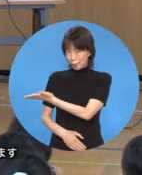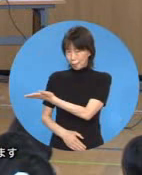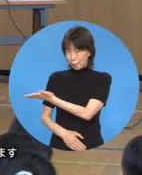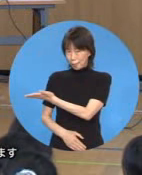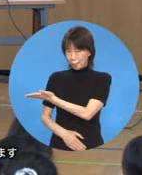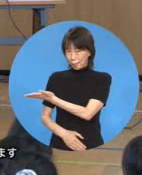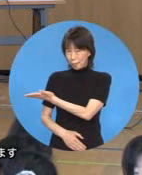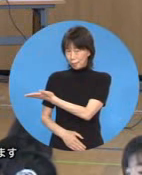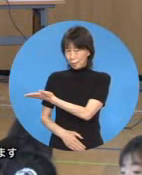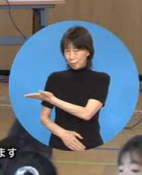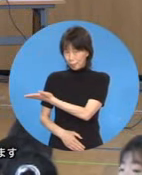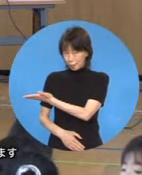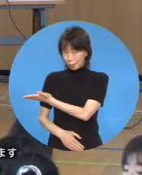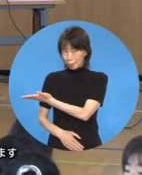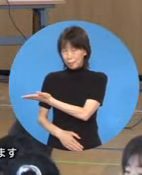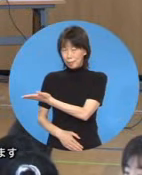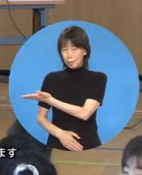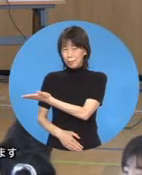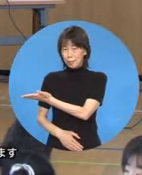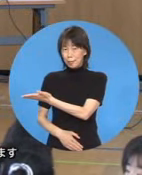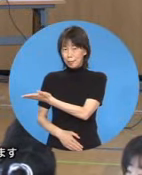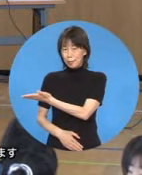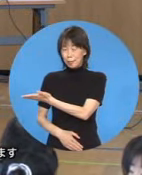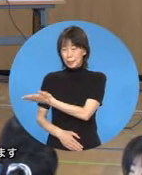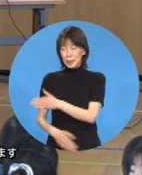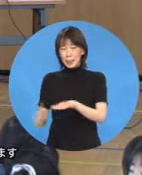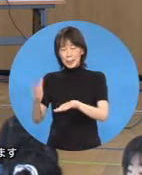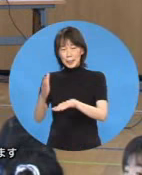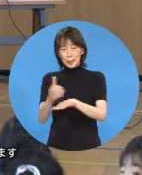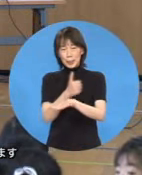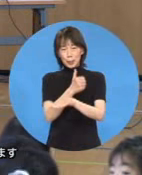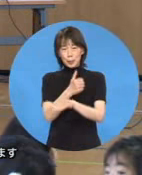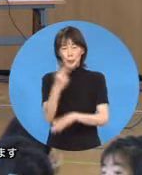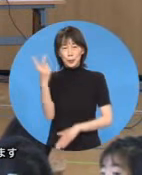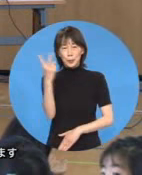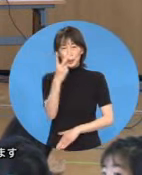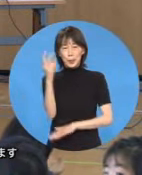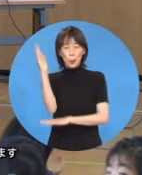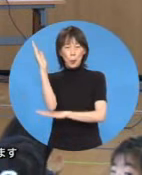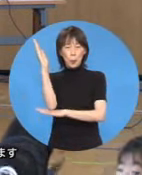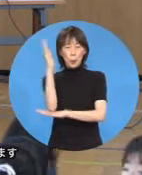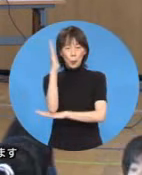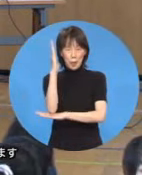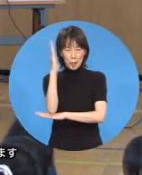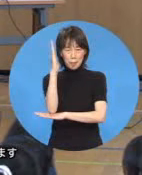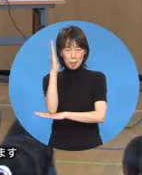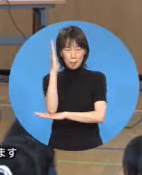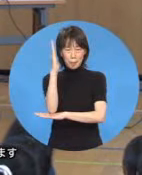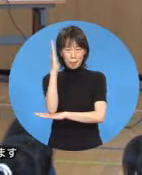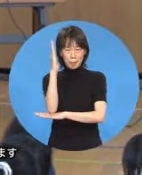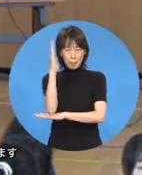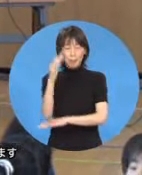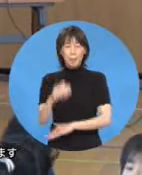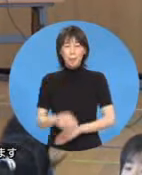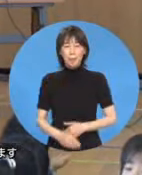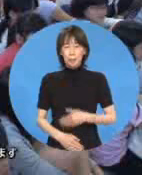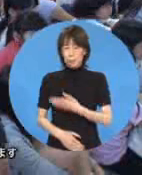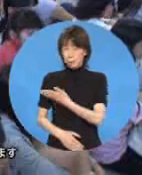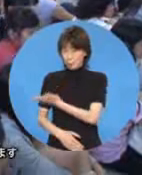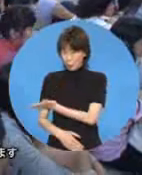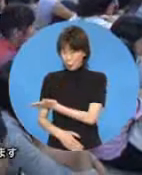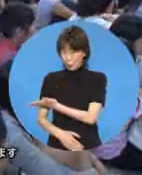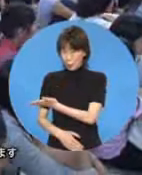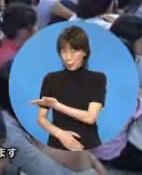は杉並第8条学校で行われた措置パラリンピック日本代表の東海正彦選手